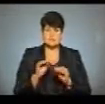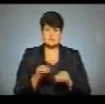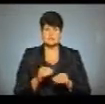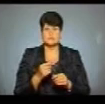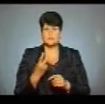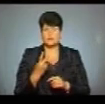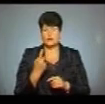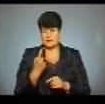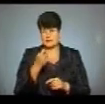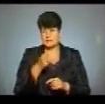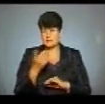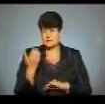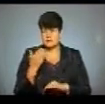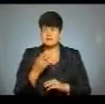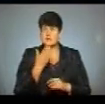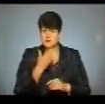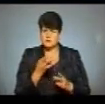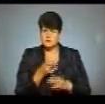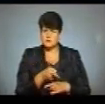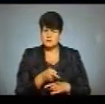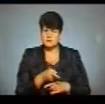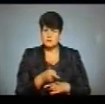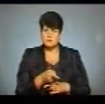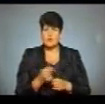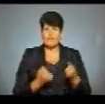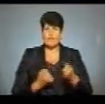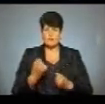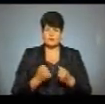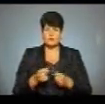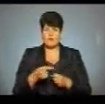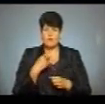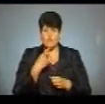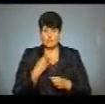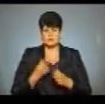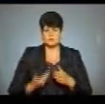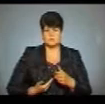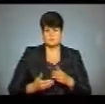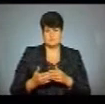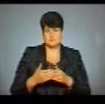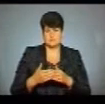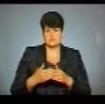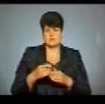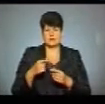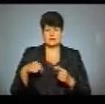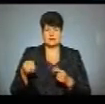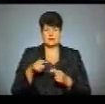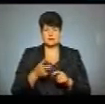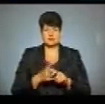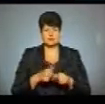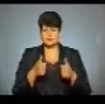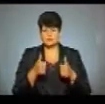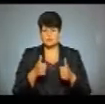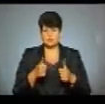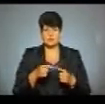Ми запитали водіїв, чи потрібне воно їм. Водій Степан Радецький – тернополянин. Каже, мешкає неподалік від кільця. Дуже класна розгрузка